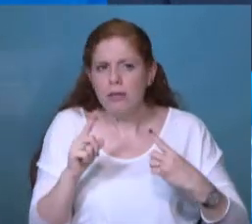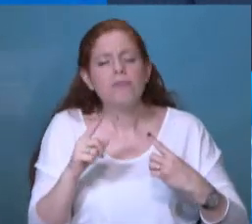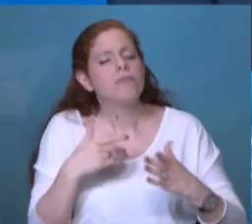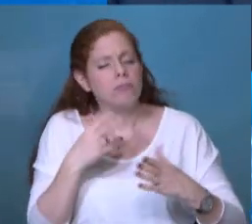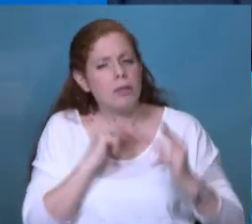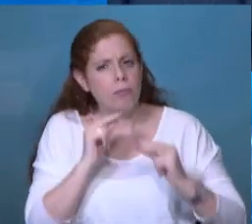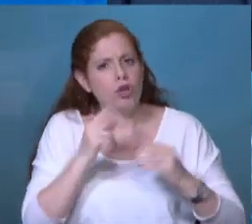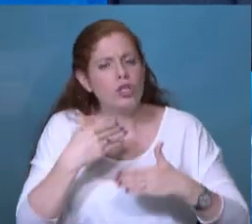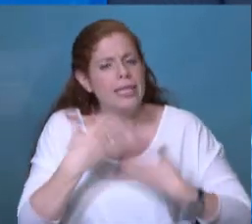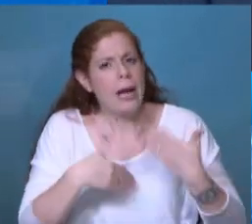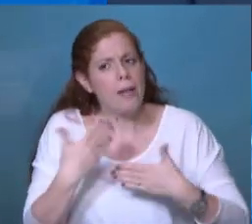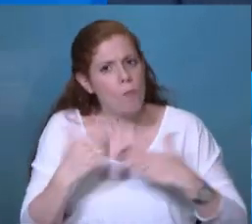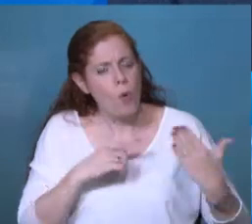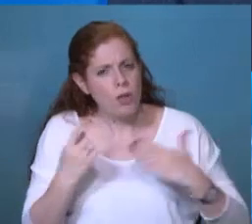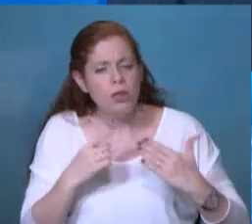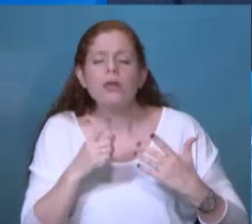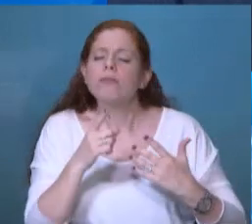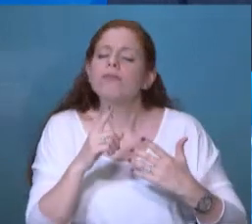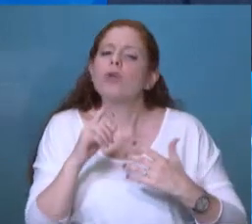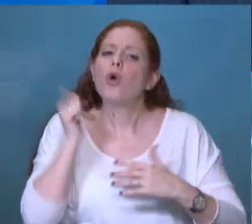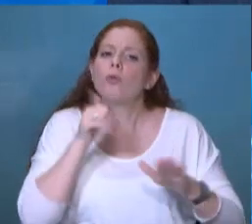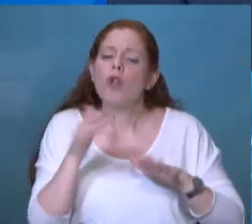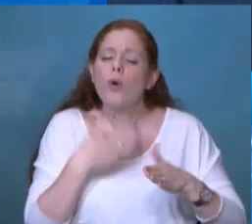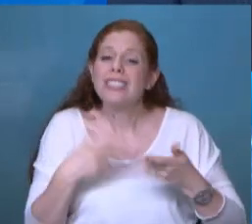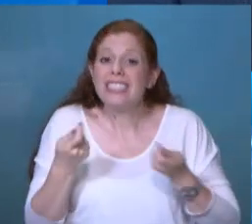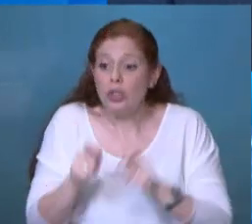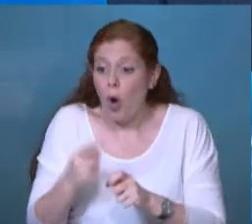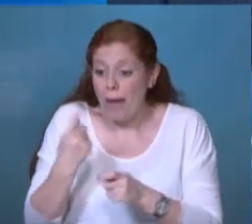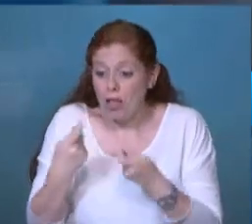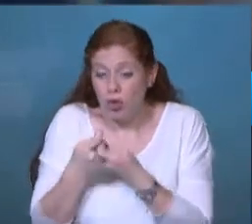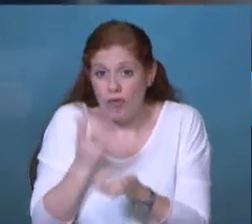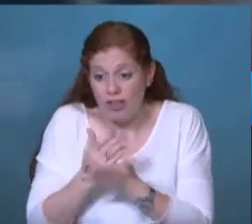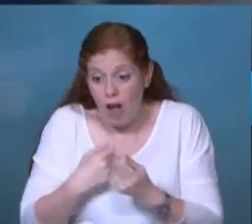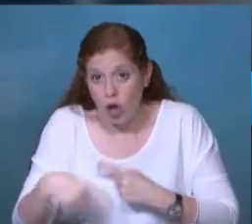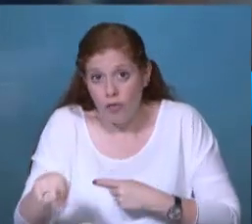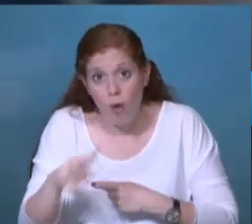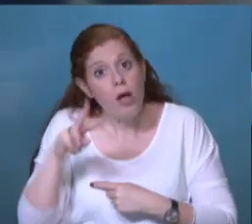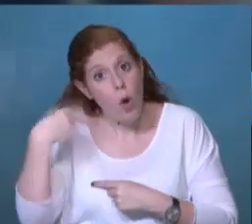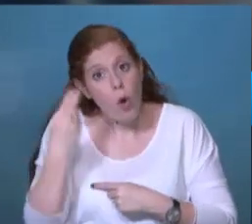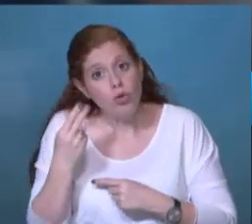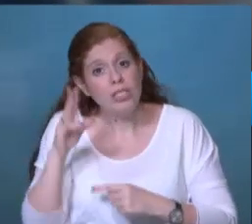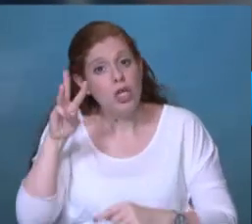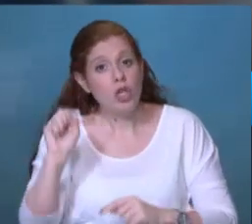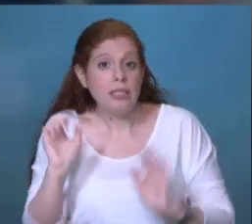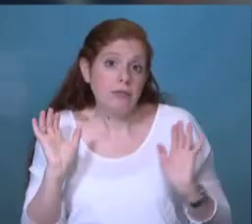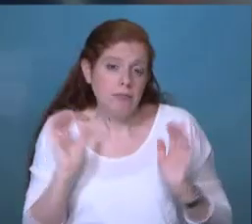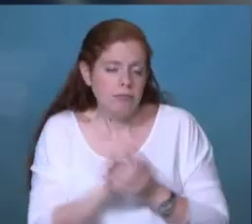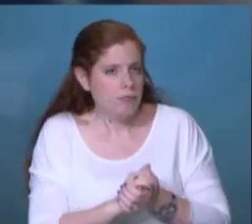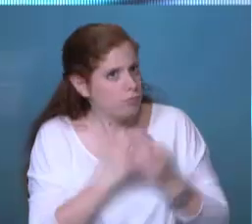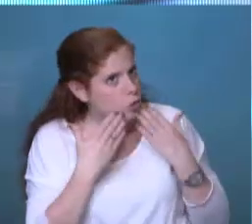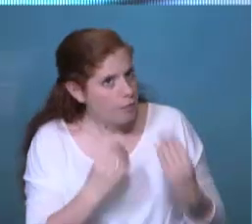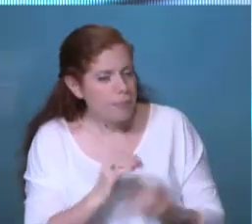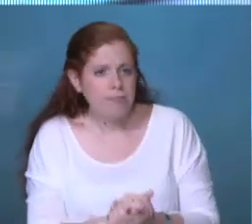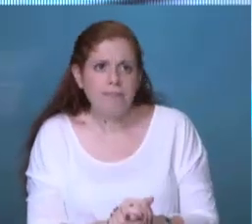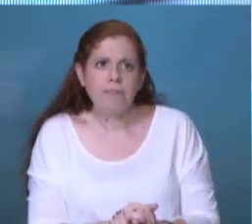ש"ס לליכוד. ראש הממשלה רוצה לסגור עם אחת השותפות כבר השבוע. יכול להיות שזאת תהיה ש"ס. תודה רבה לכם.